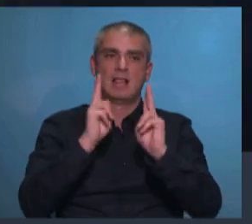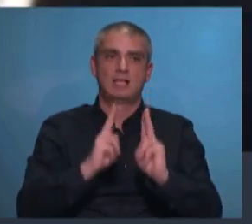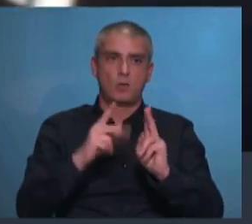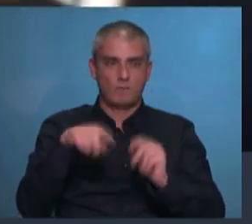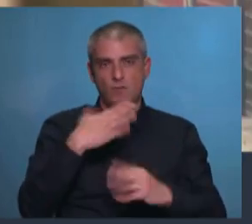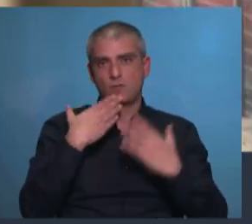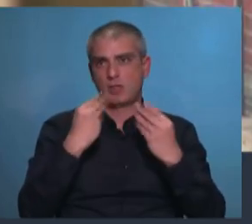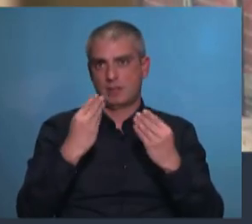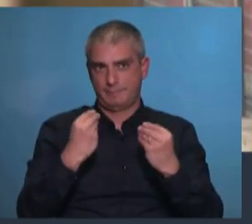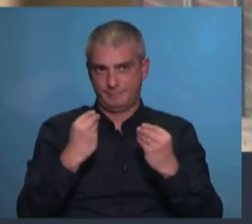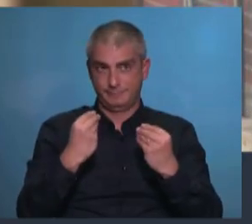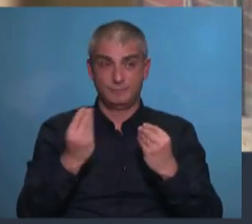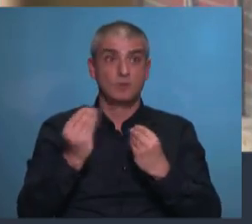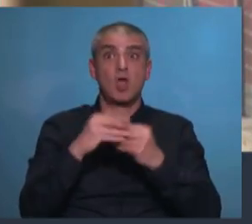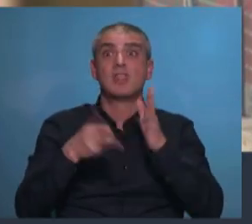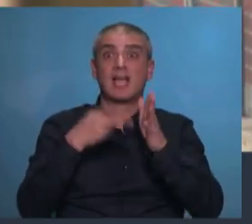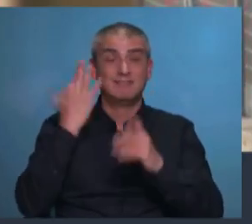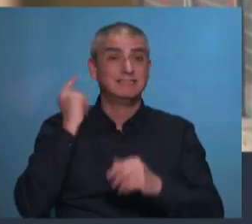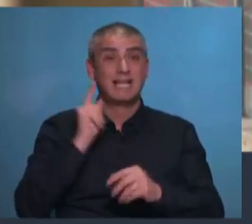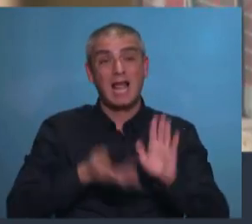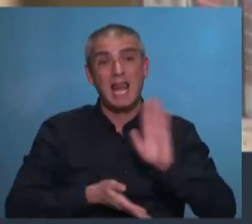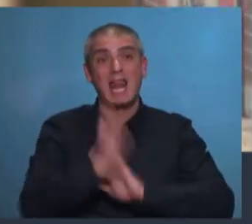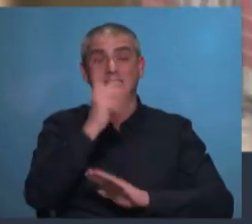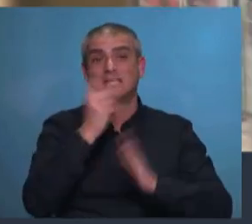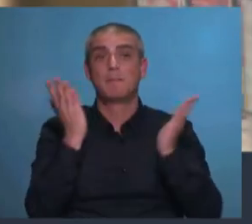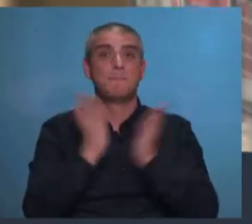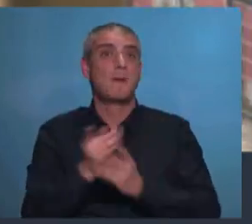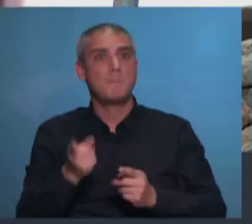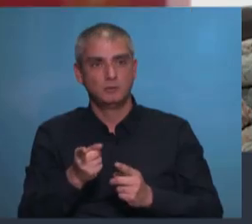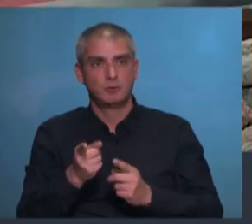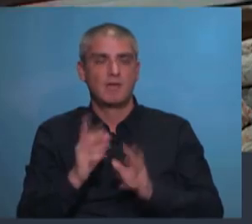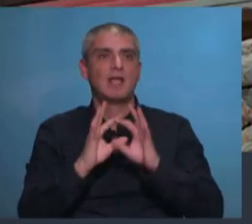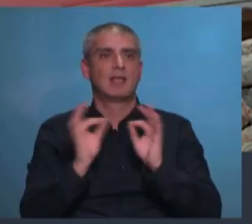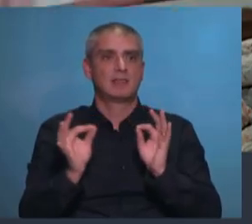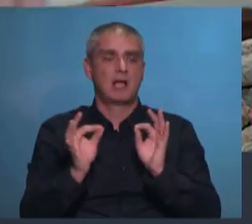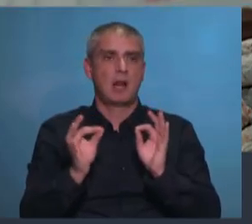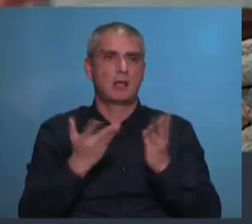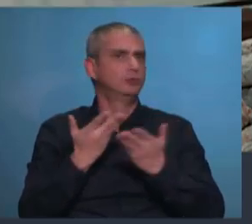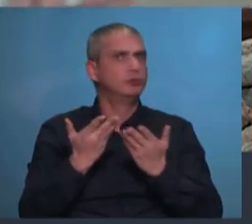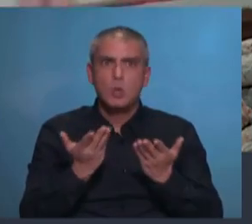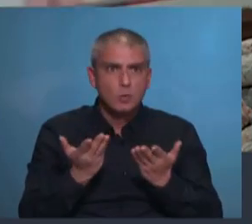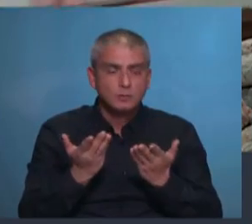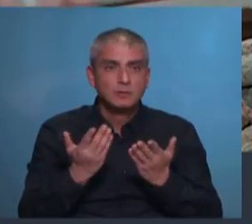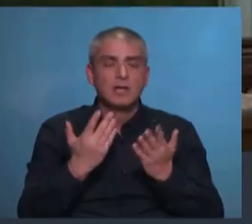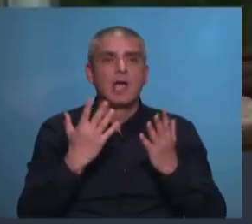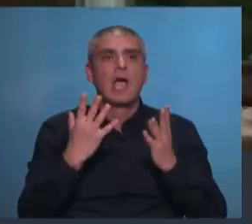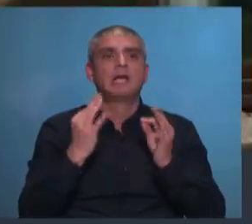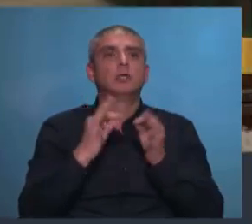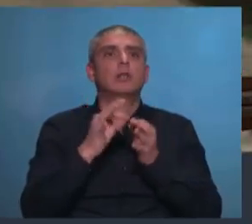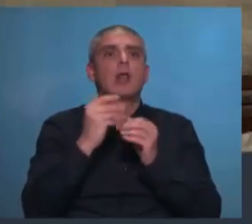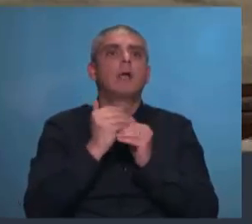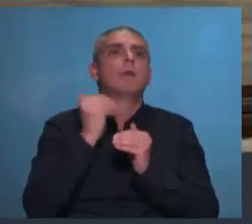תודה. עוד רכבת שהייתה צריכה לצאת הבוקר מבאר שבע, התחילה את השירות, לא תאמינו, עשרות קילומטרים